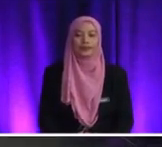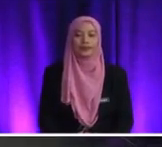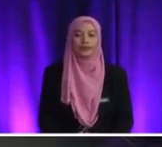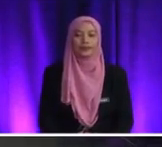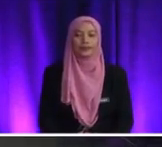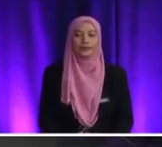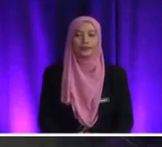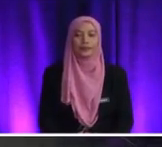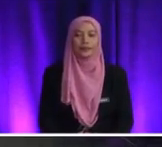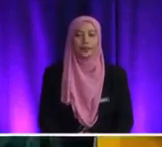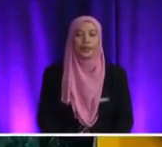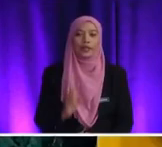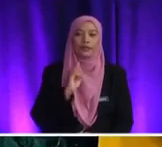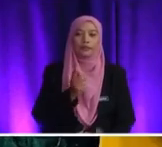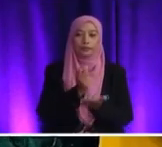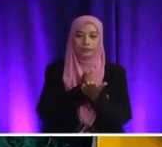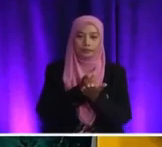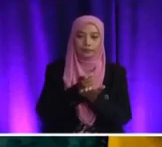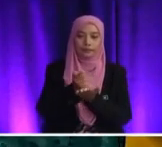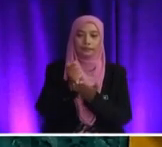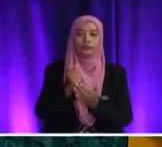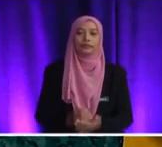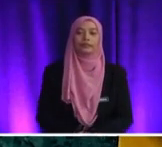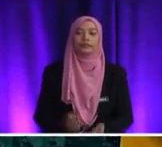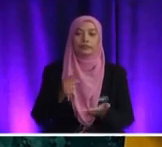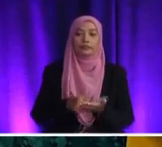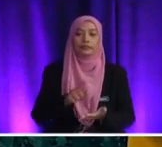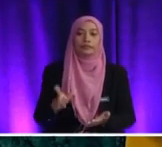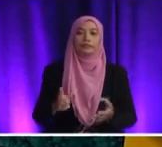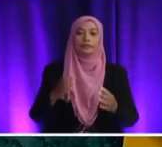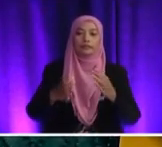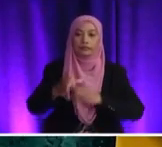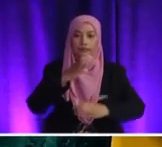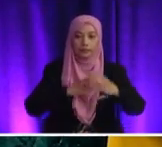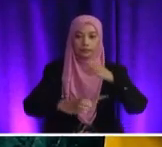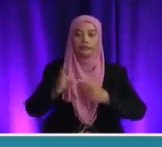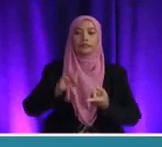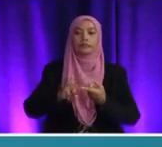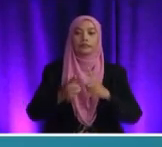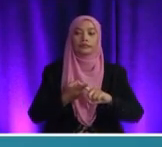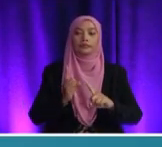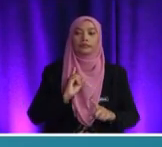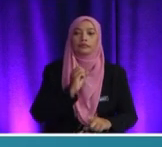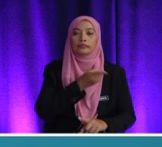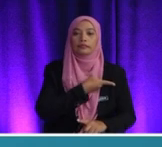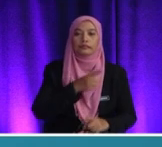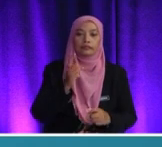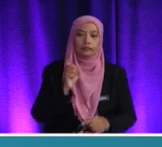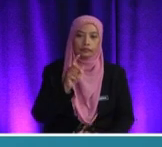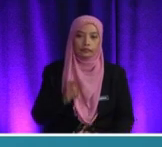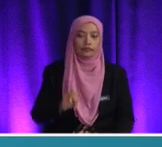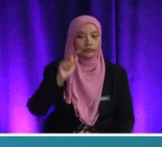Ayo kita itjanha Inilah cita-cita kawan-kawan kita di FB secara Nikita kini tanya mereka